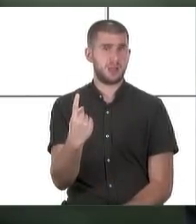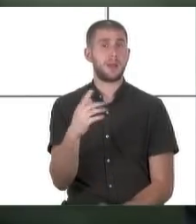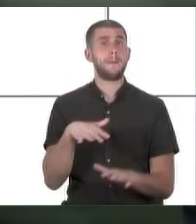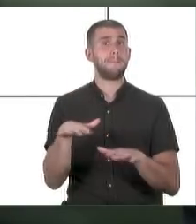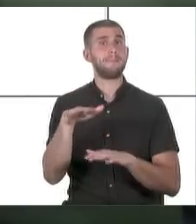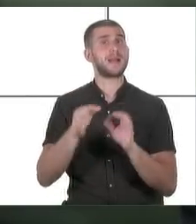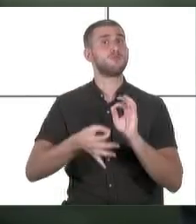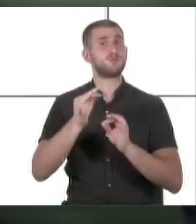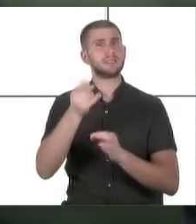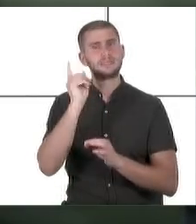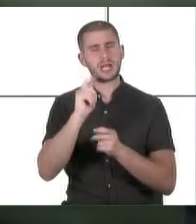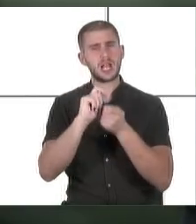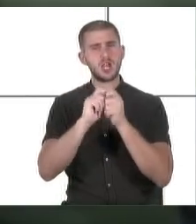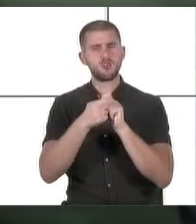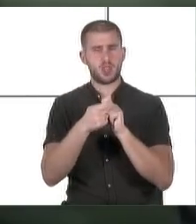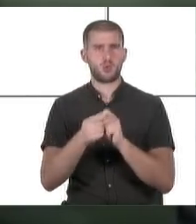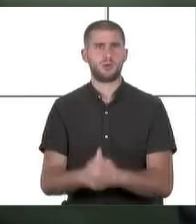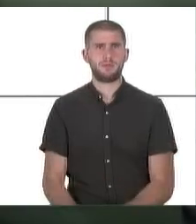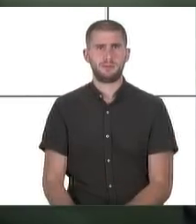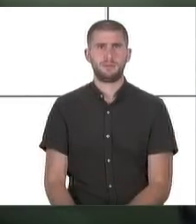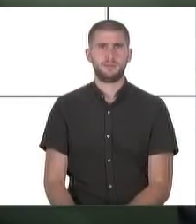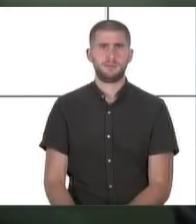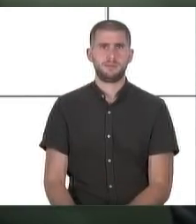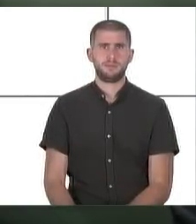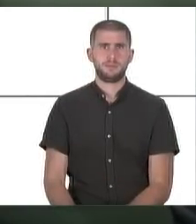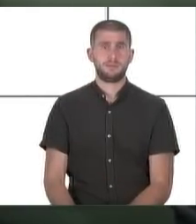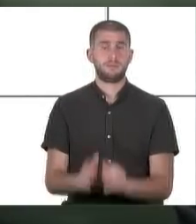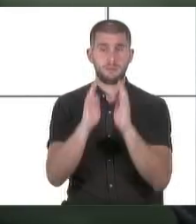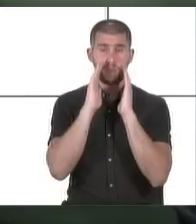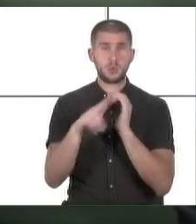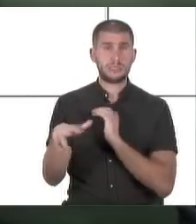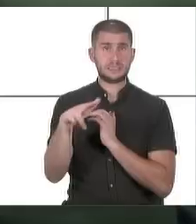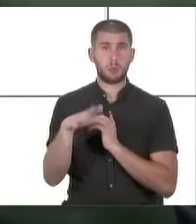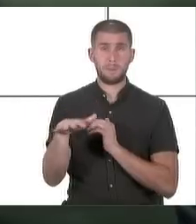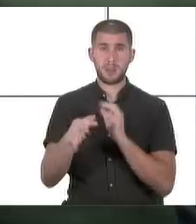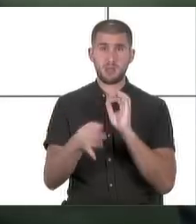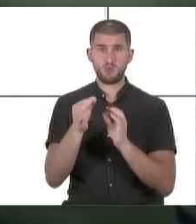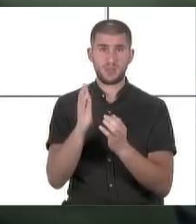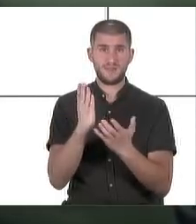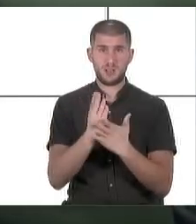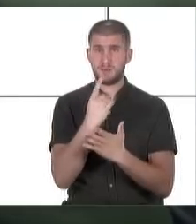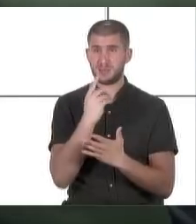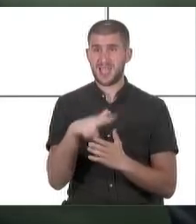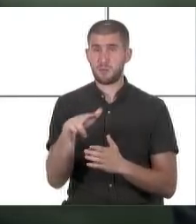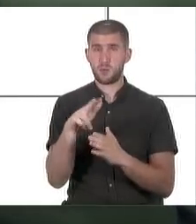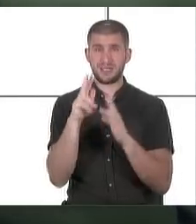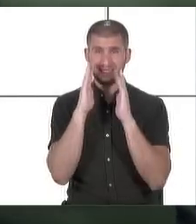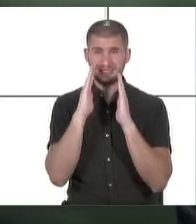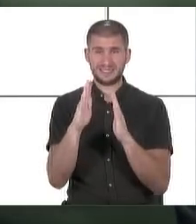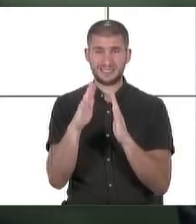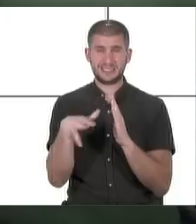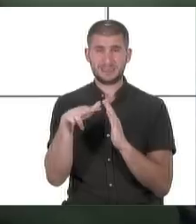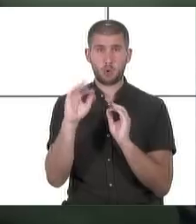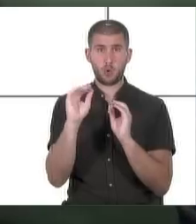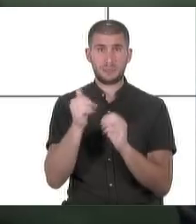המשפט צריכה להשתנות. אמון הציבור במערכת המשפט, כמו שחשבתי על אמון הציבור בצה"ל, הוא